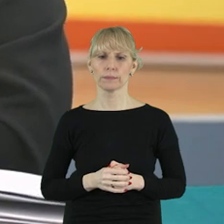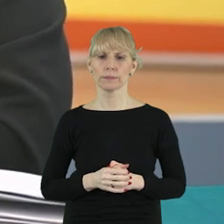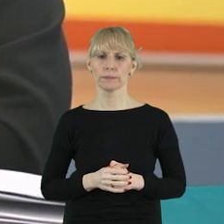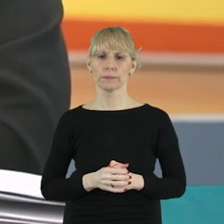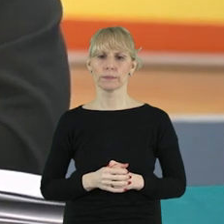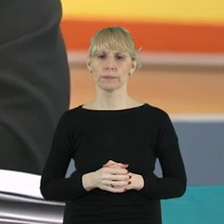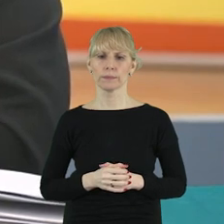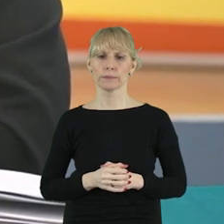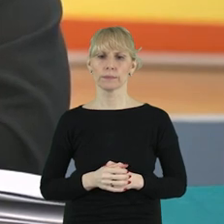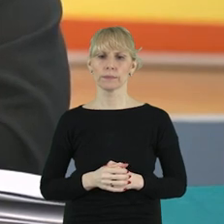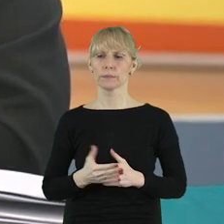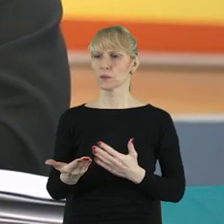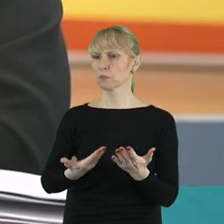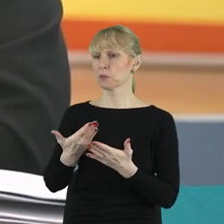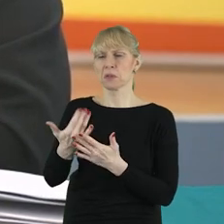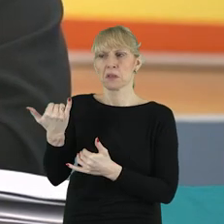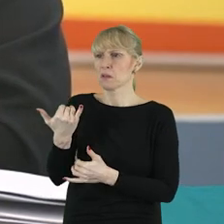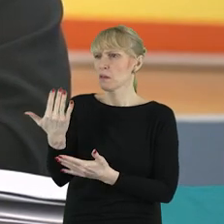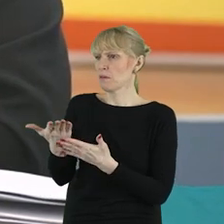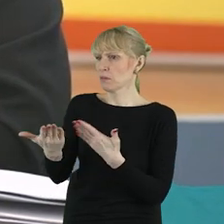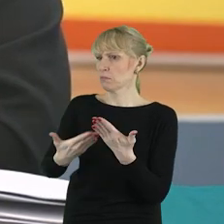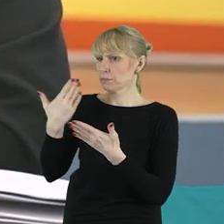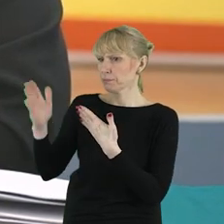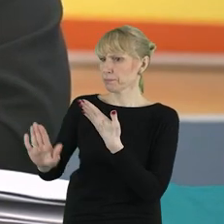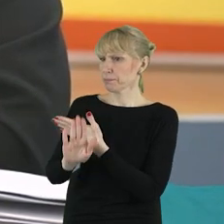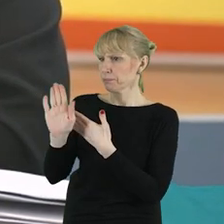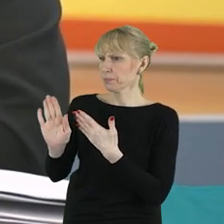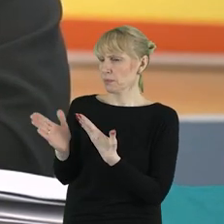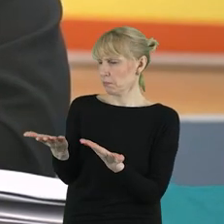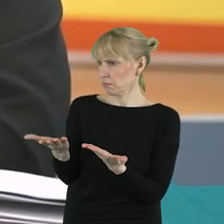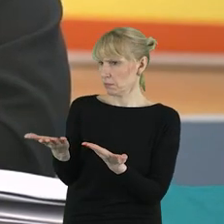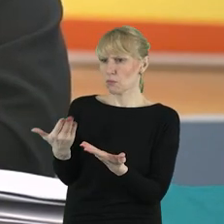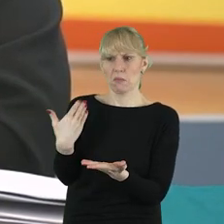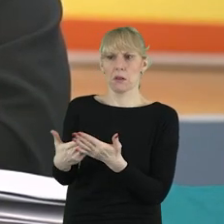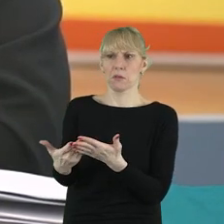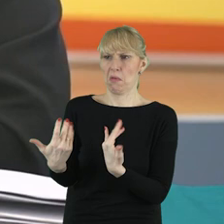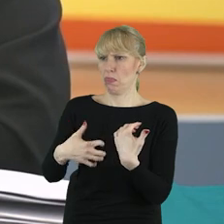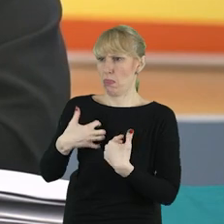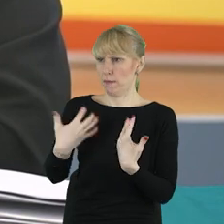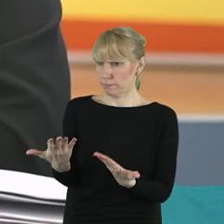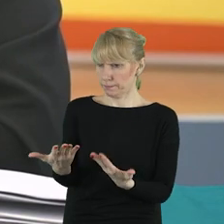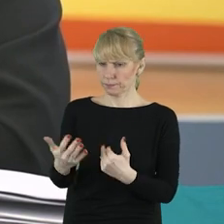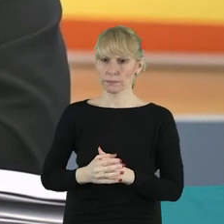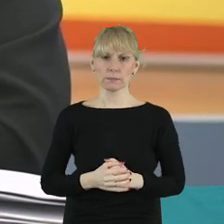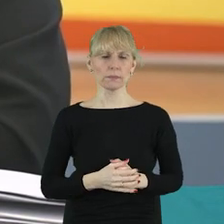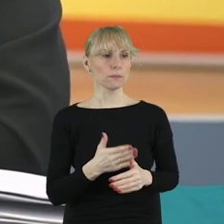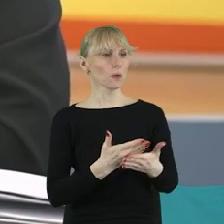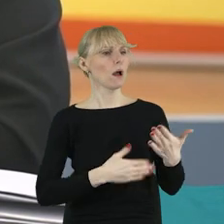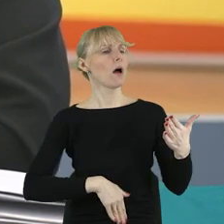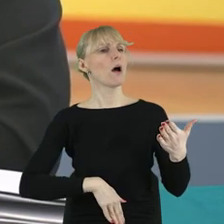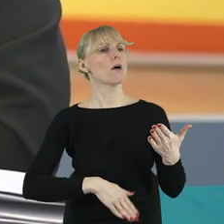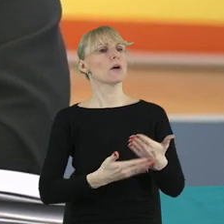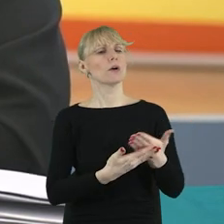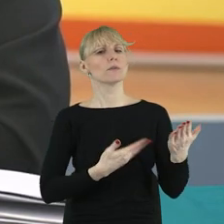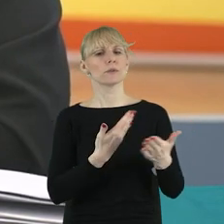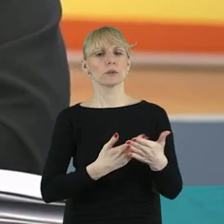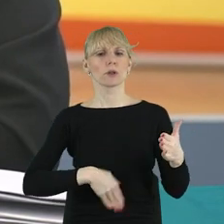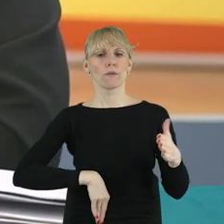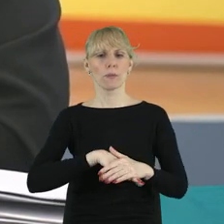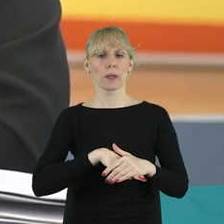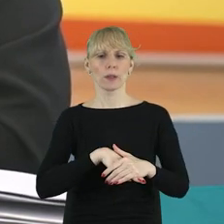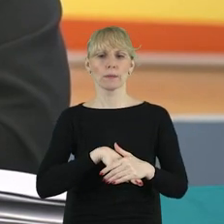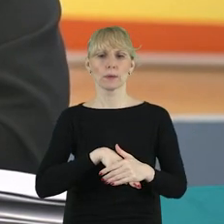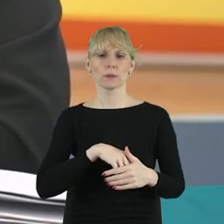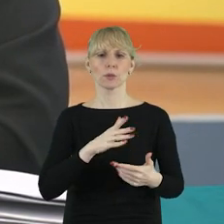powiedzieć. Był wniosek formalny, zwracam się do państwa mecenasów, był wniosek formalny zgłoszony przez pana radnego